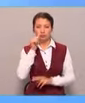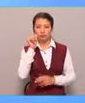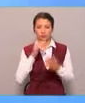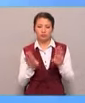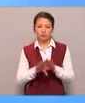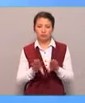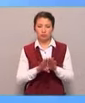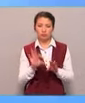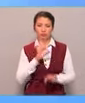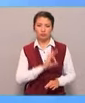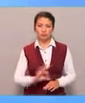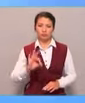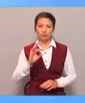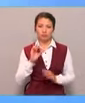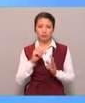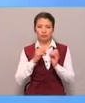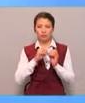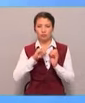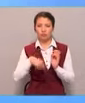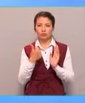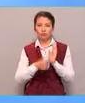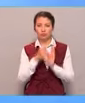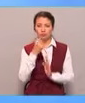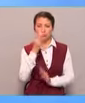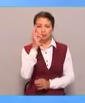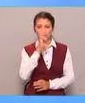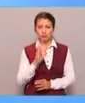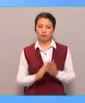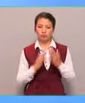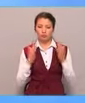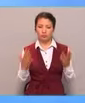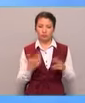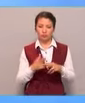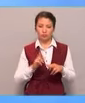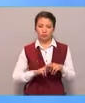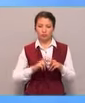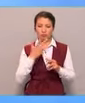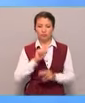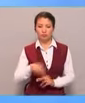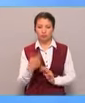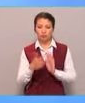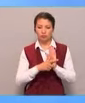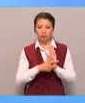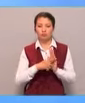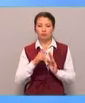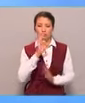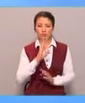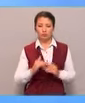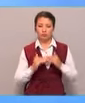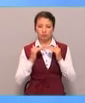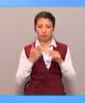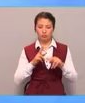көлемі 6,2%-ға өскен. Өнеркәсіп дамып көрсеткіш 3,7%-ді құрады. Аймақтың 2024